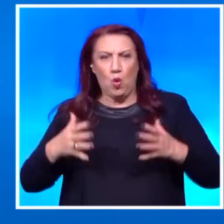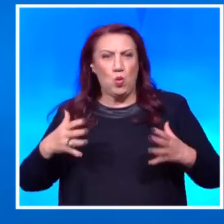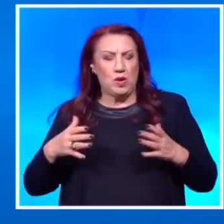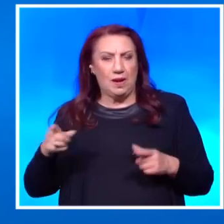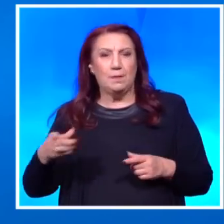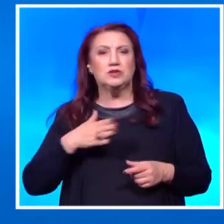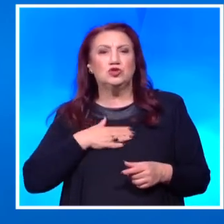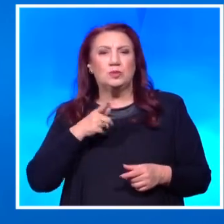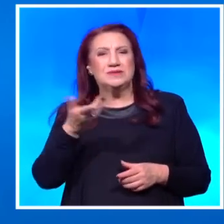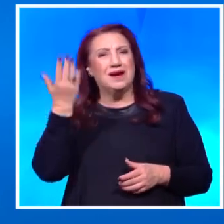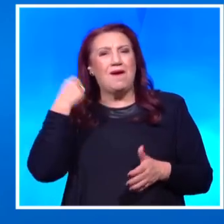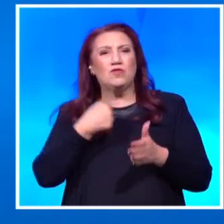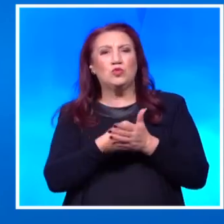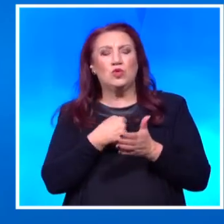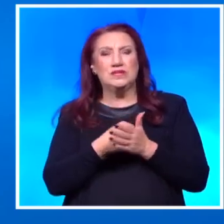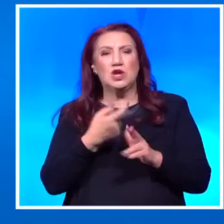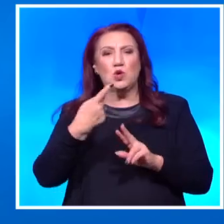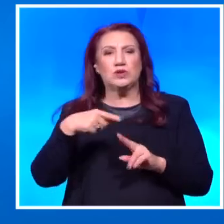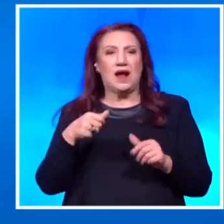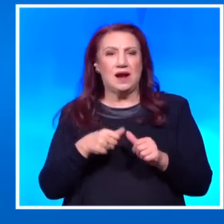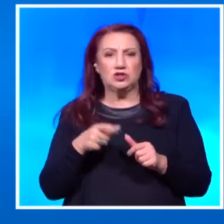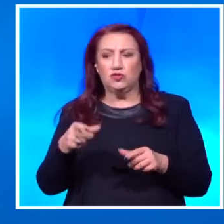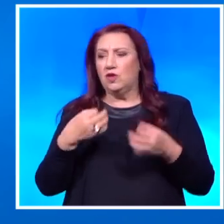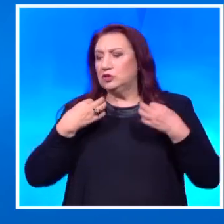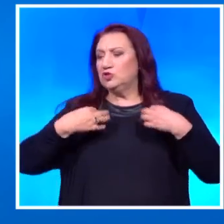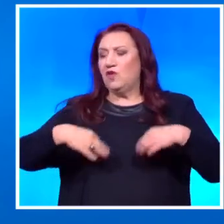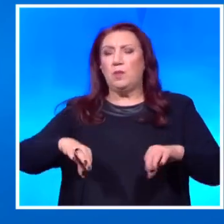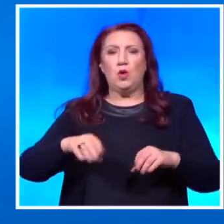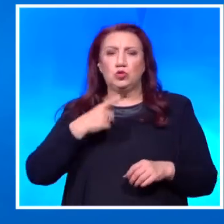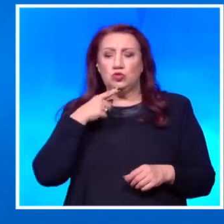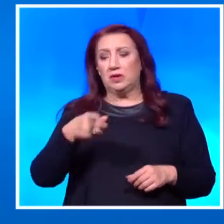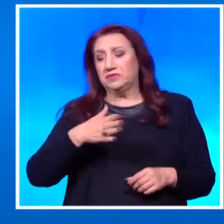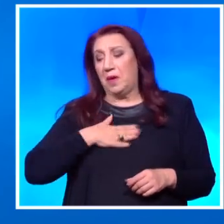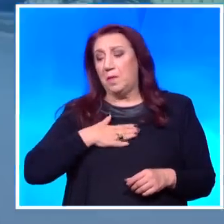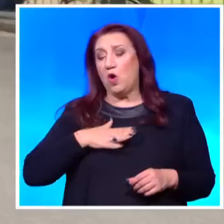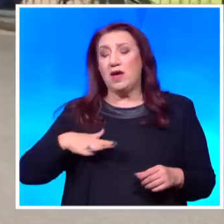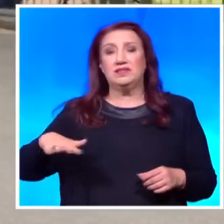пуснати свободно, защото охранявали негова територия, дадена на концесия от общината.